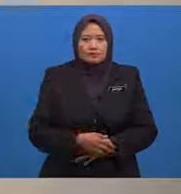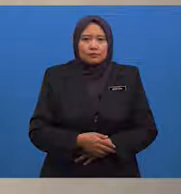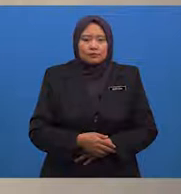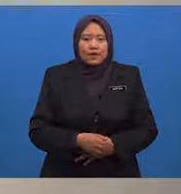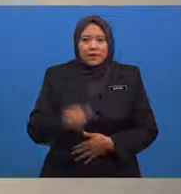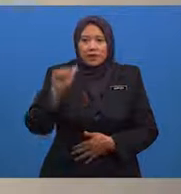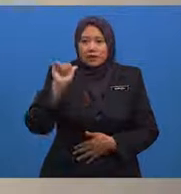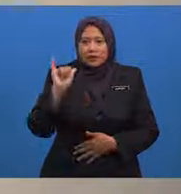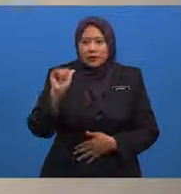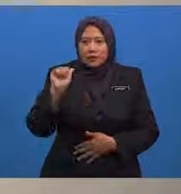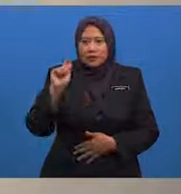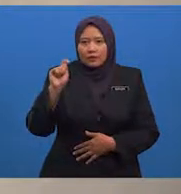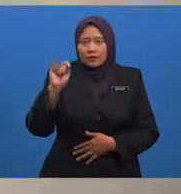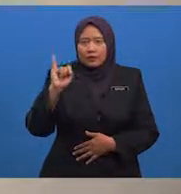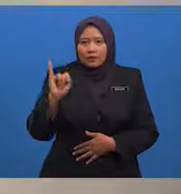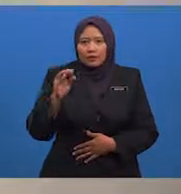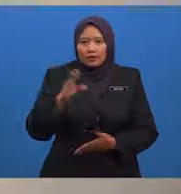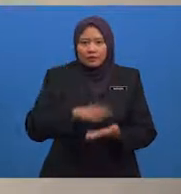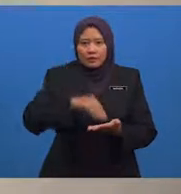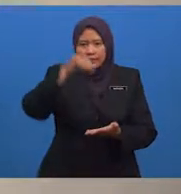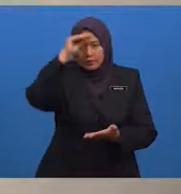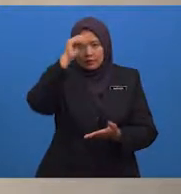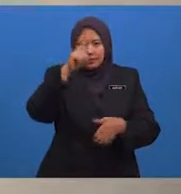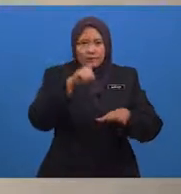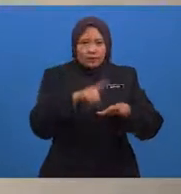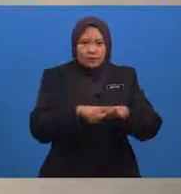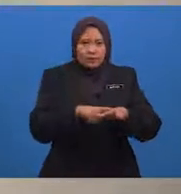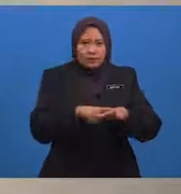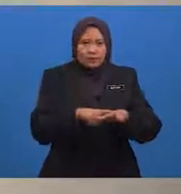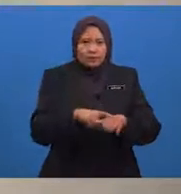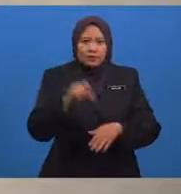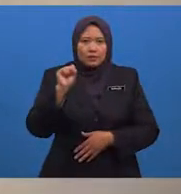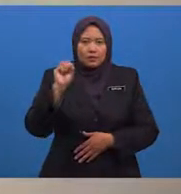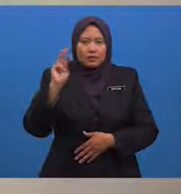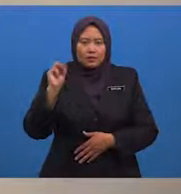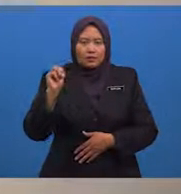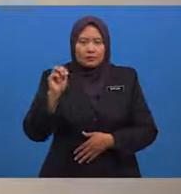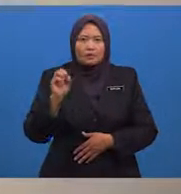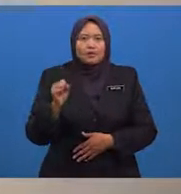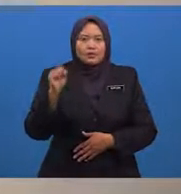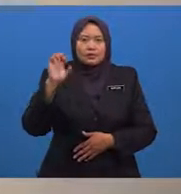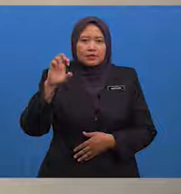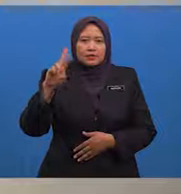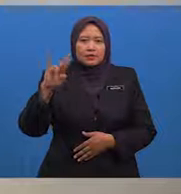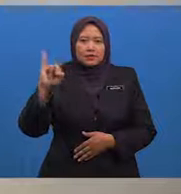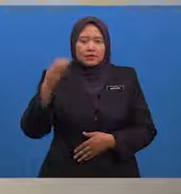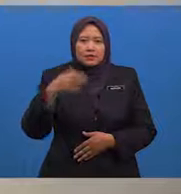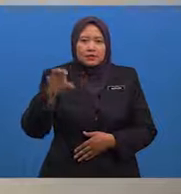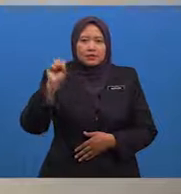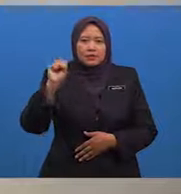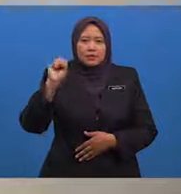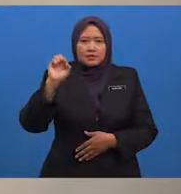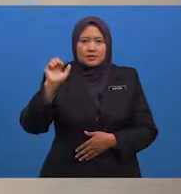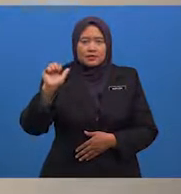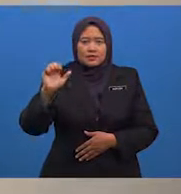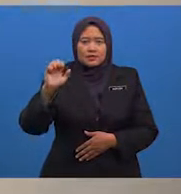dan duduk di asrama mengambil keputusan untuk pulang ke kampung. Hal ini